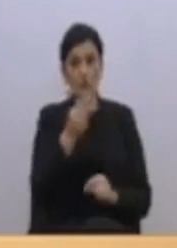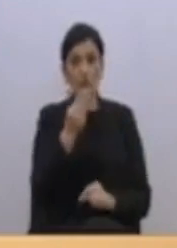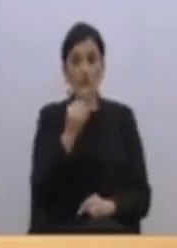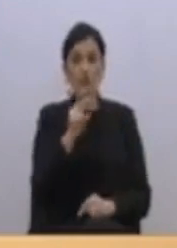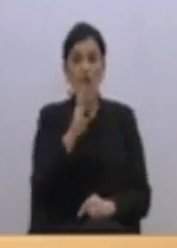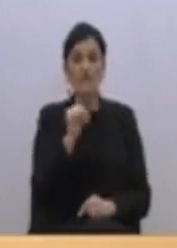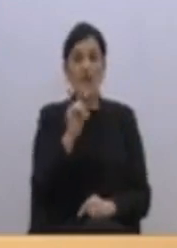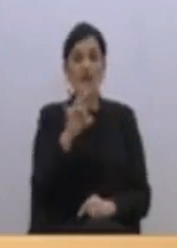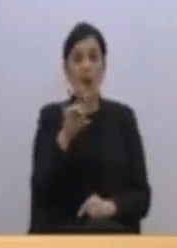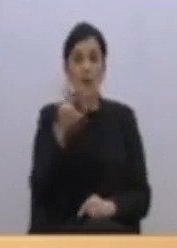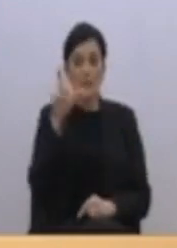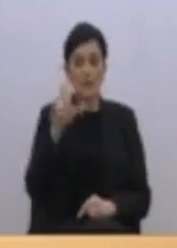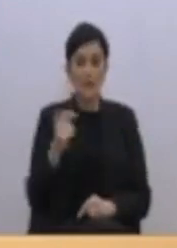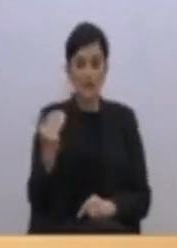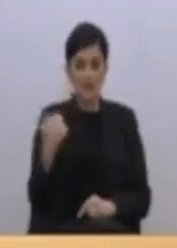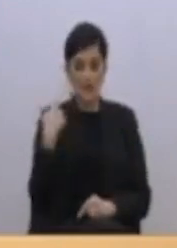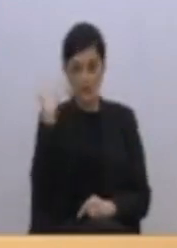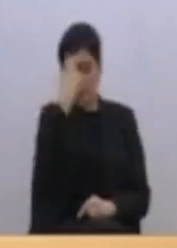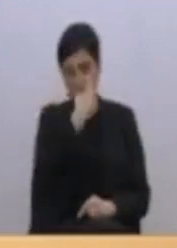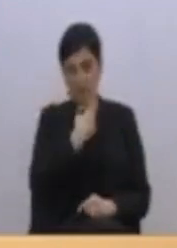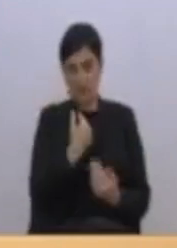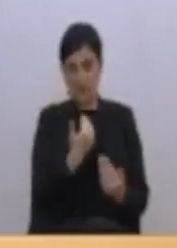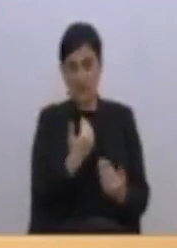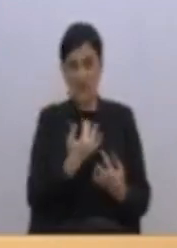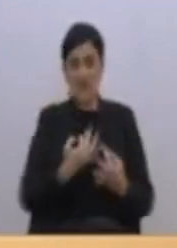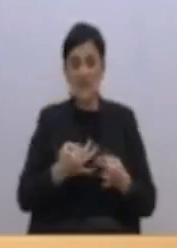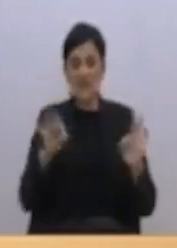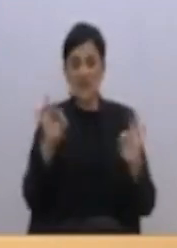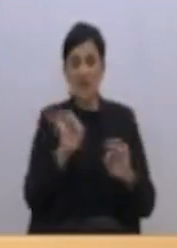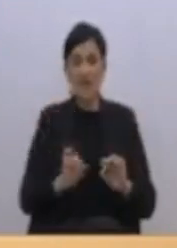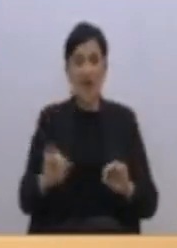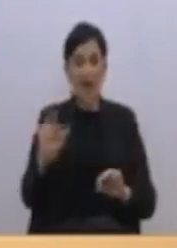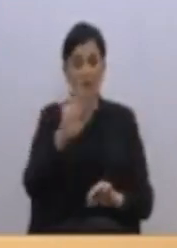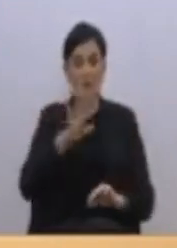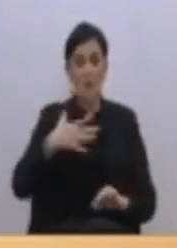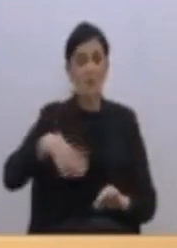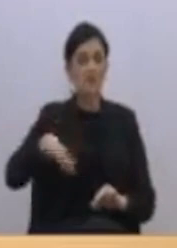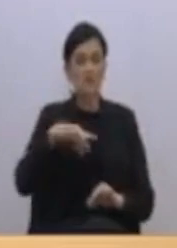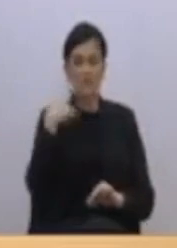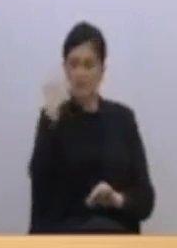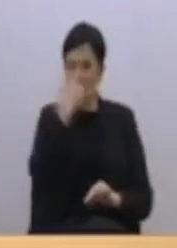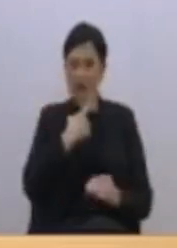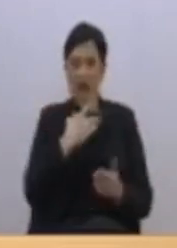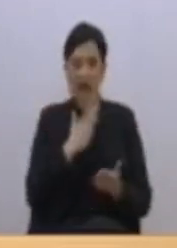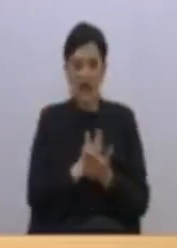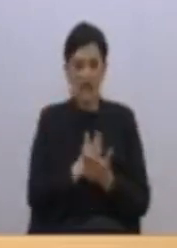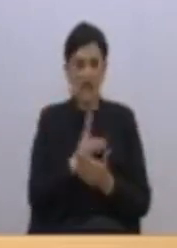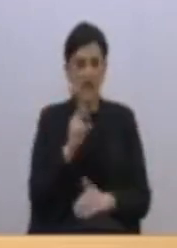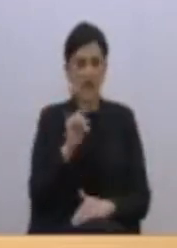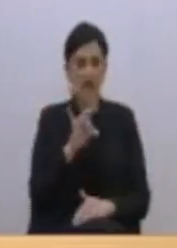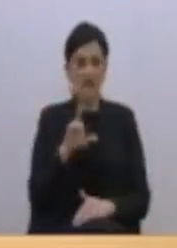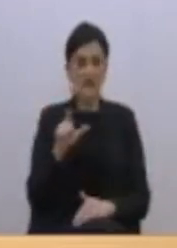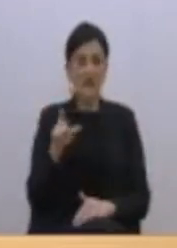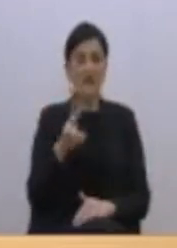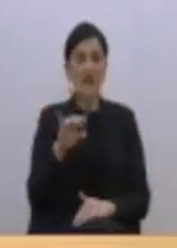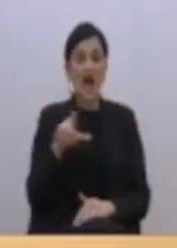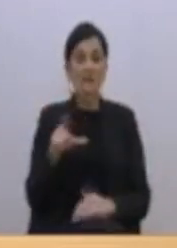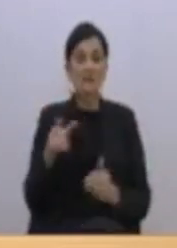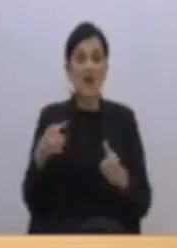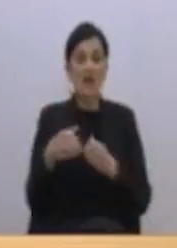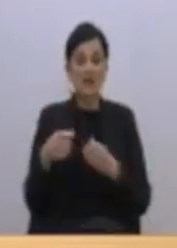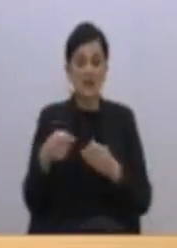რამიშვილი არის თქვენი სახე. თავისუფალი და ევროპული საქართველოს სახე ნამდვილად არის ლაზარე და ლაზარეს თაობა, რომელიც